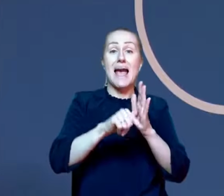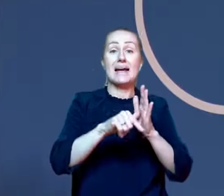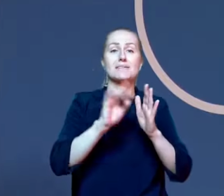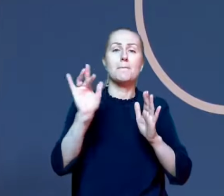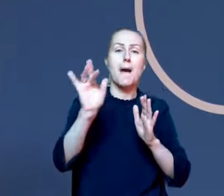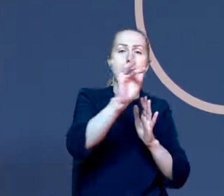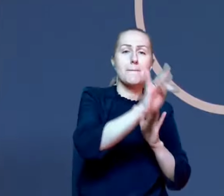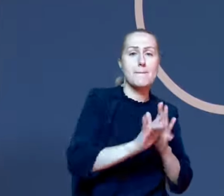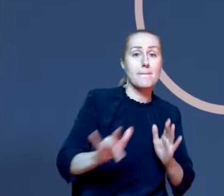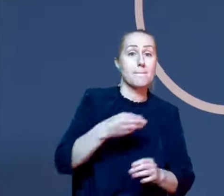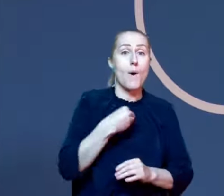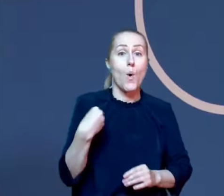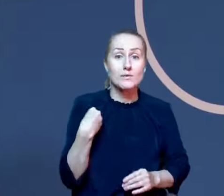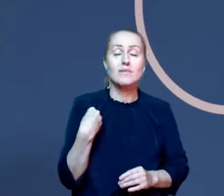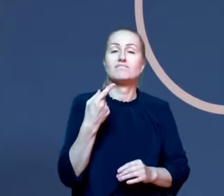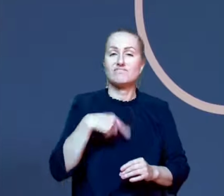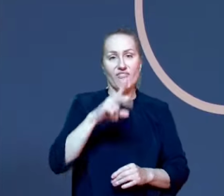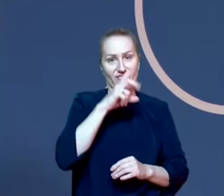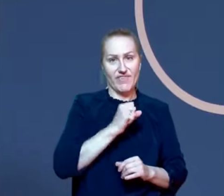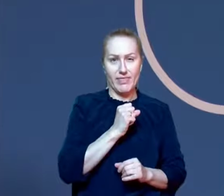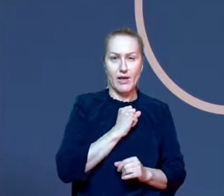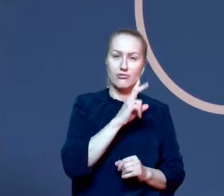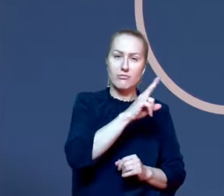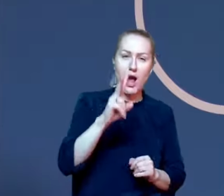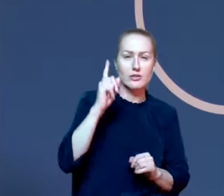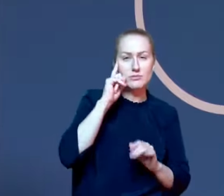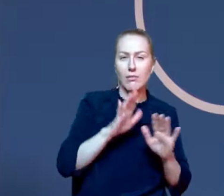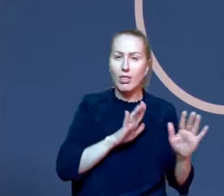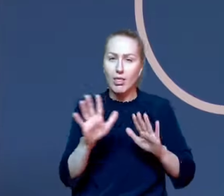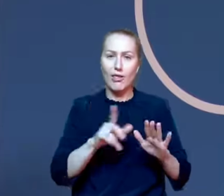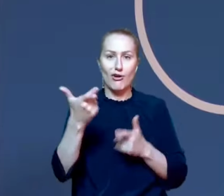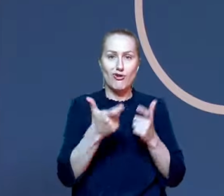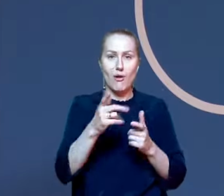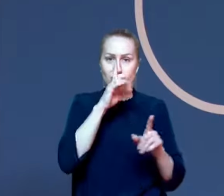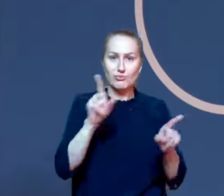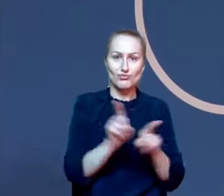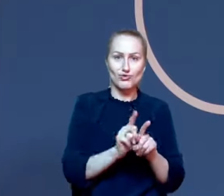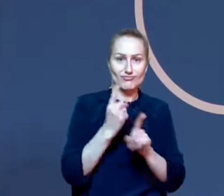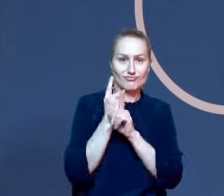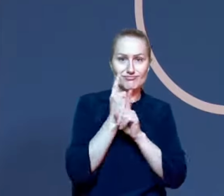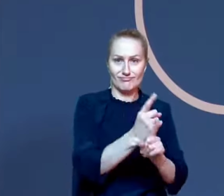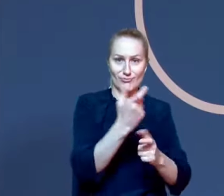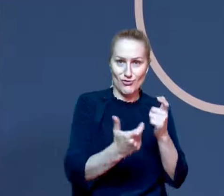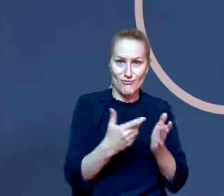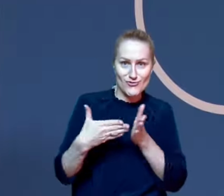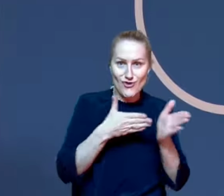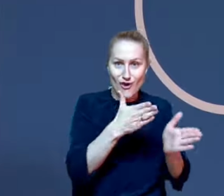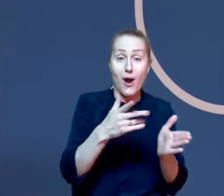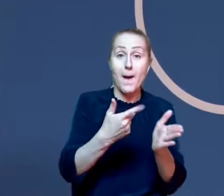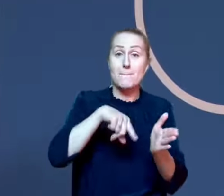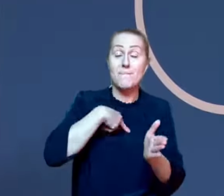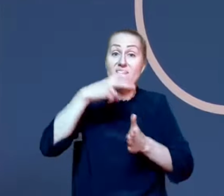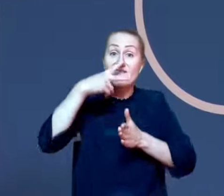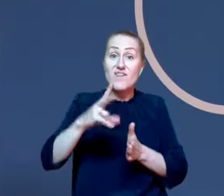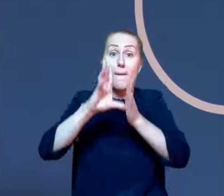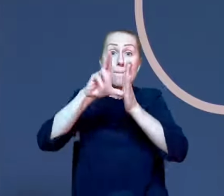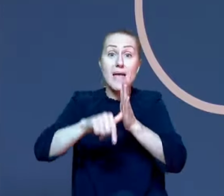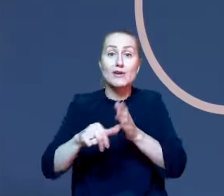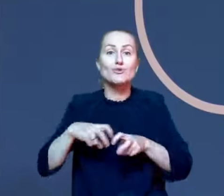Polsce, to widać, że wszyscy mniej więcej podążamy tą samą ścieżką. Ograniczamy ruch w mieście po to, żeby